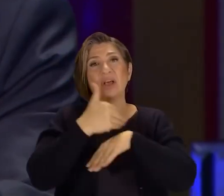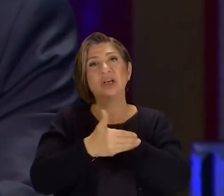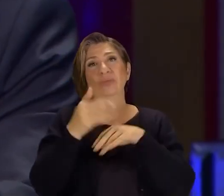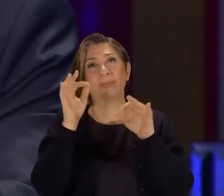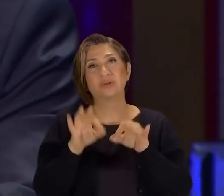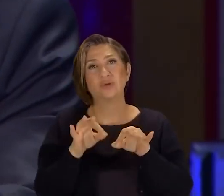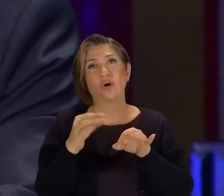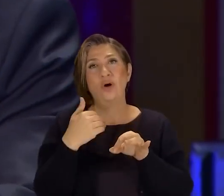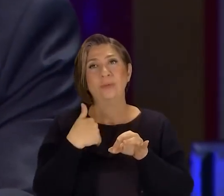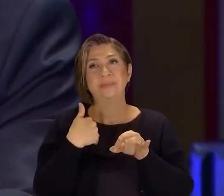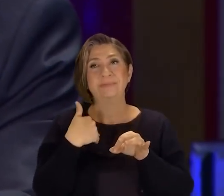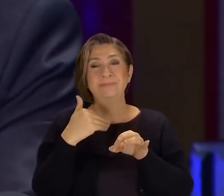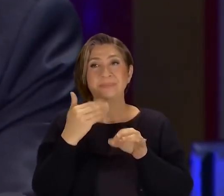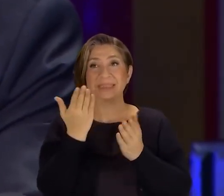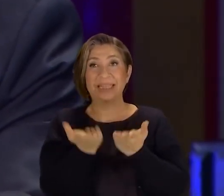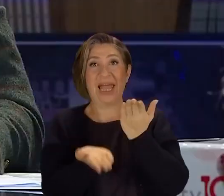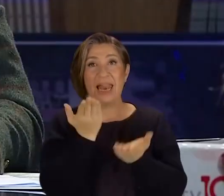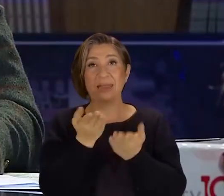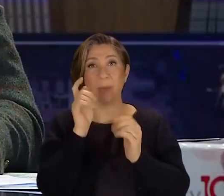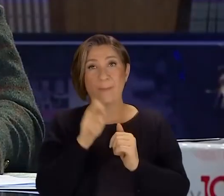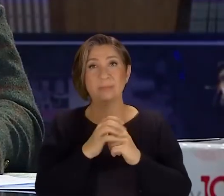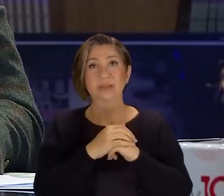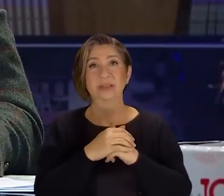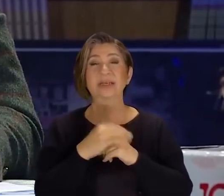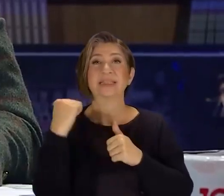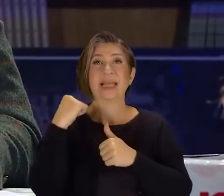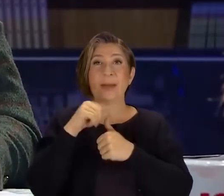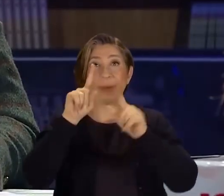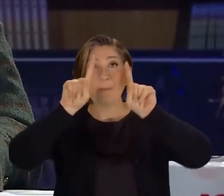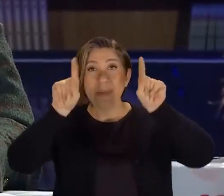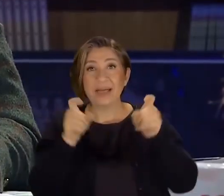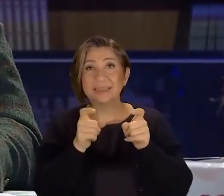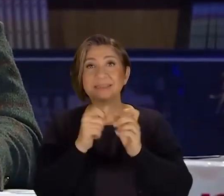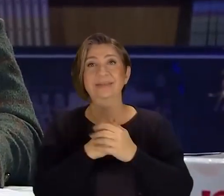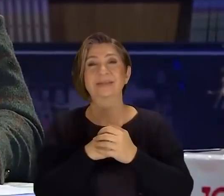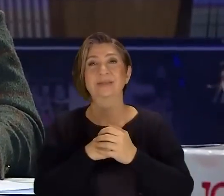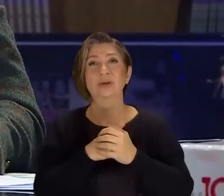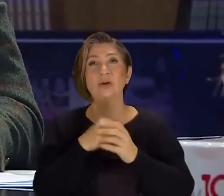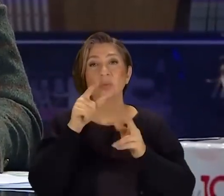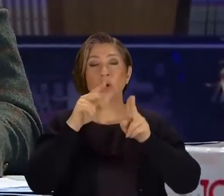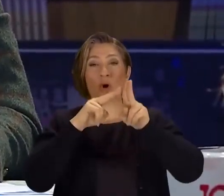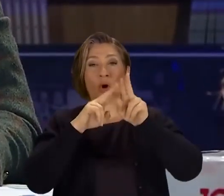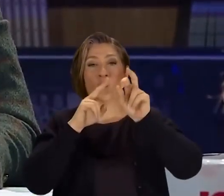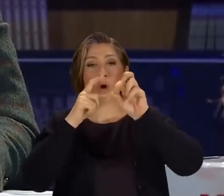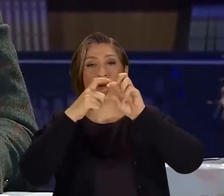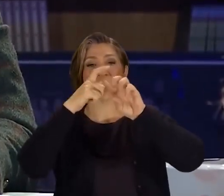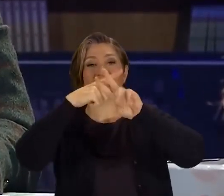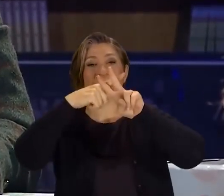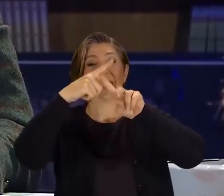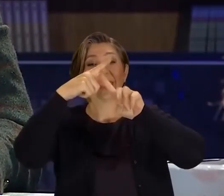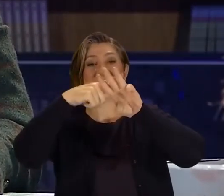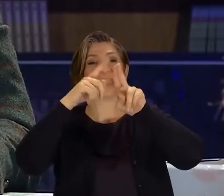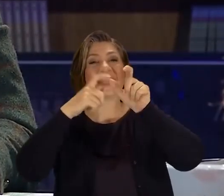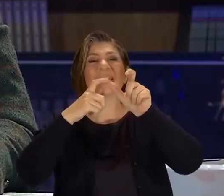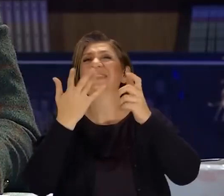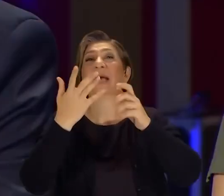başlıyor bizim değerlendirmemiz. Peki tekrar bir parantez. Bu korteksin nesini söylediniz? Onu tam